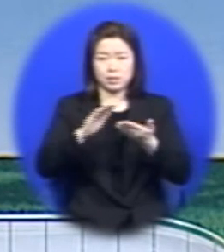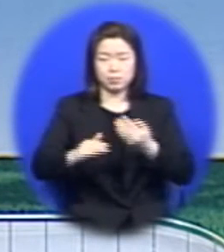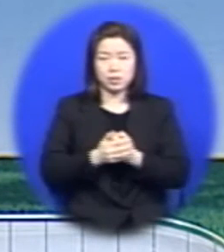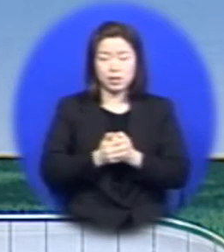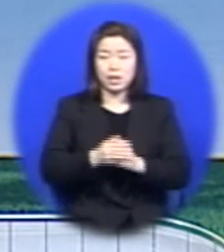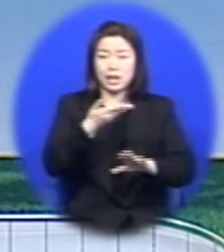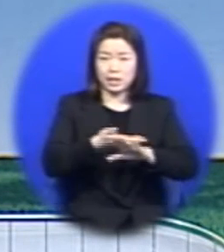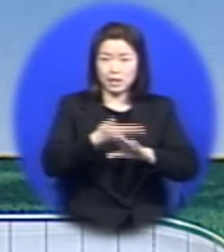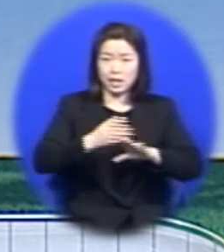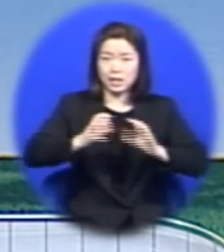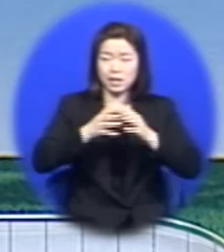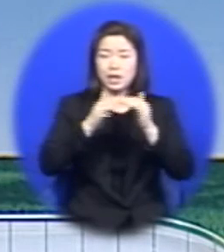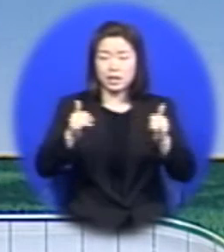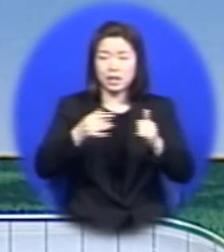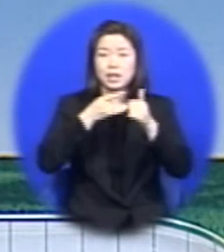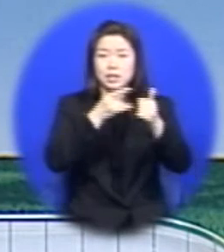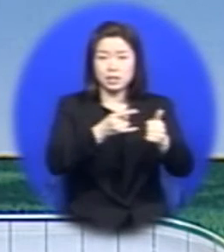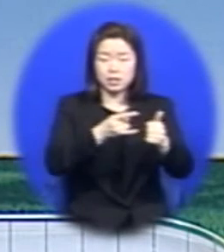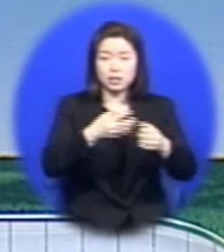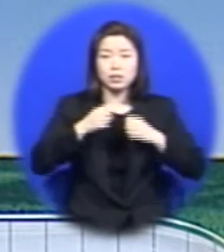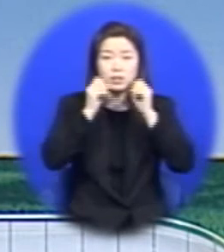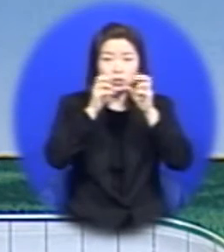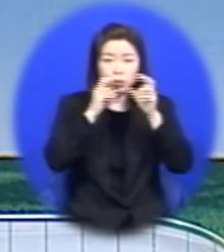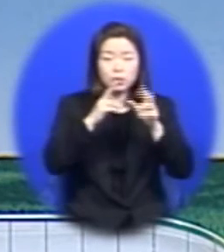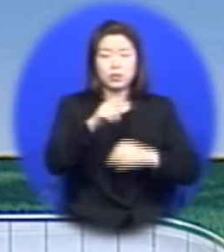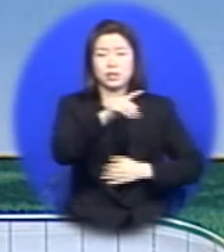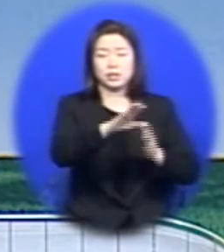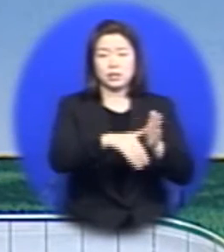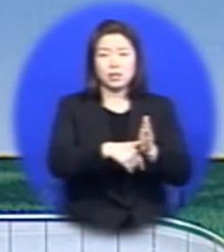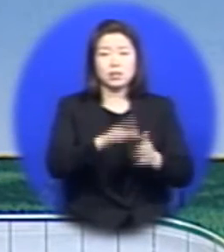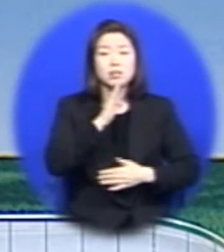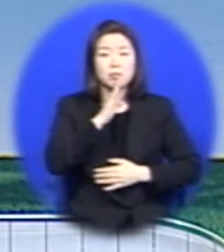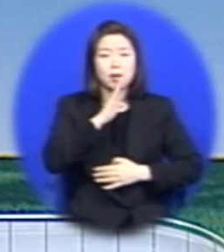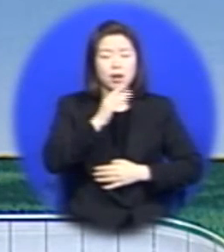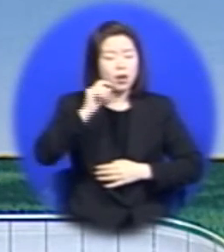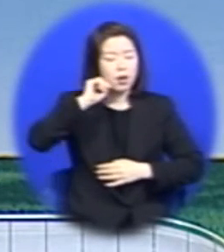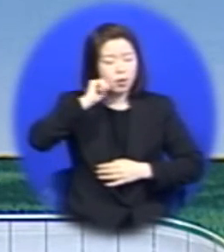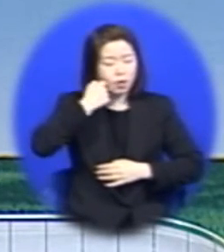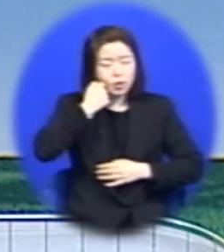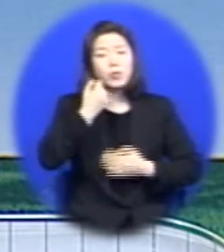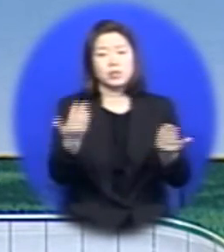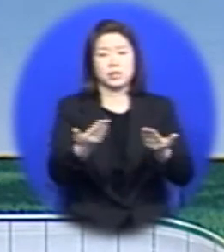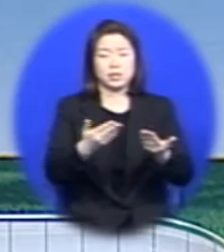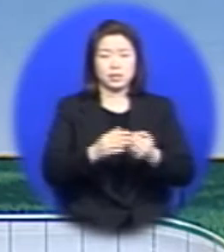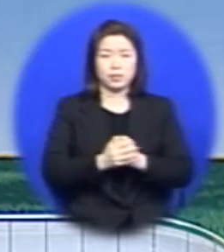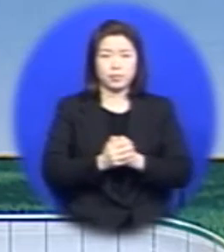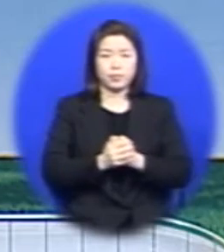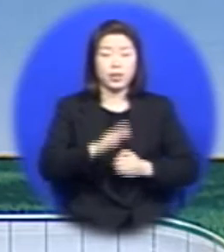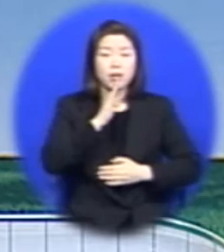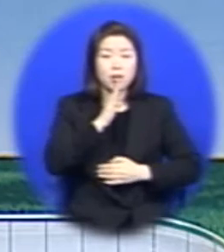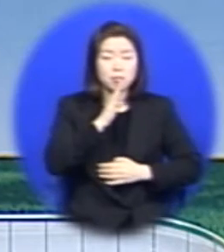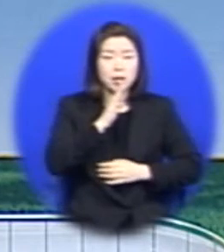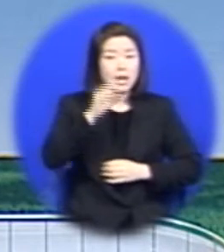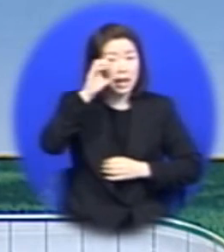이방인 선교는 그때 당시로서는 정말 불가능한 일이었습니다. 정말